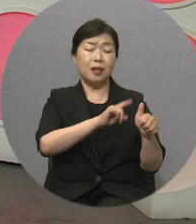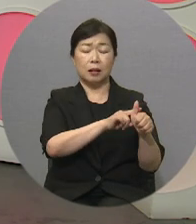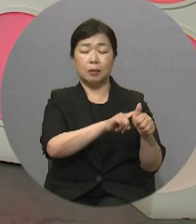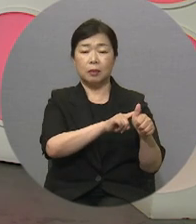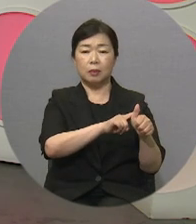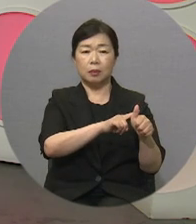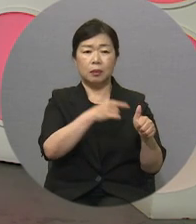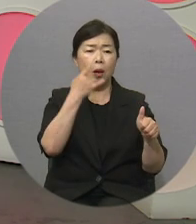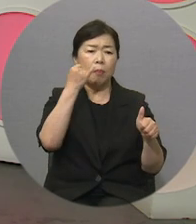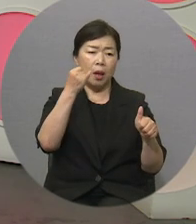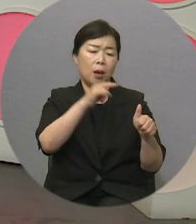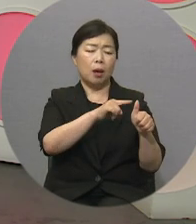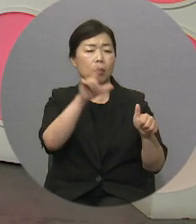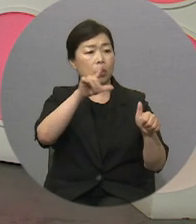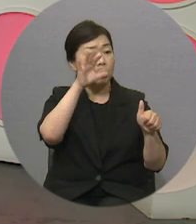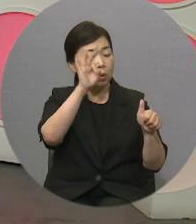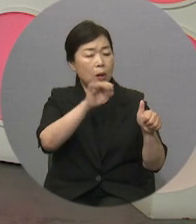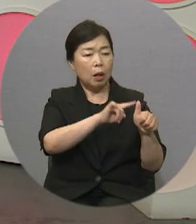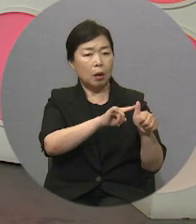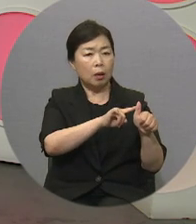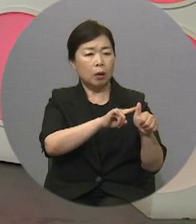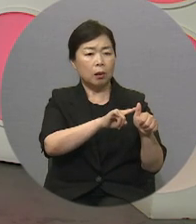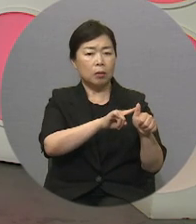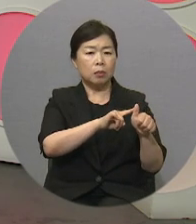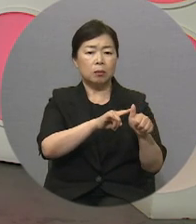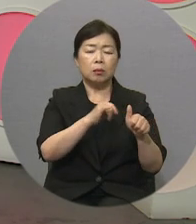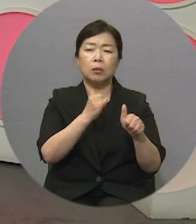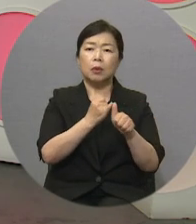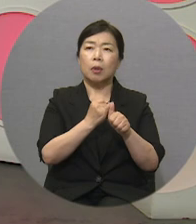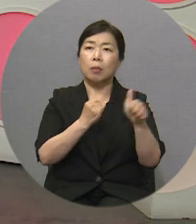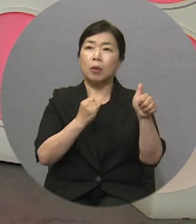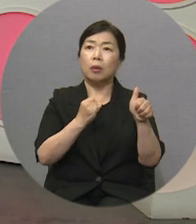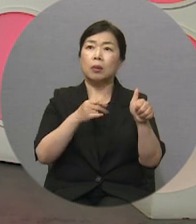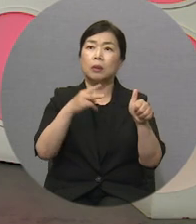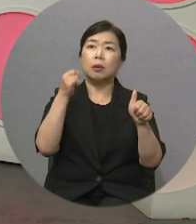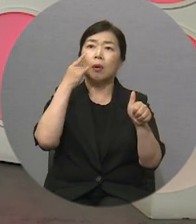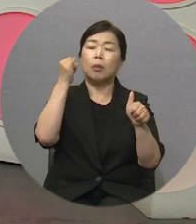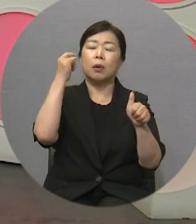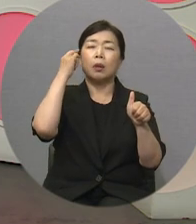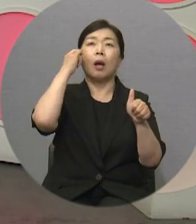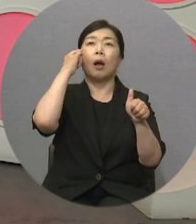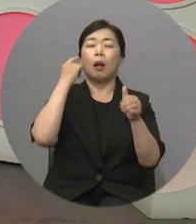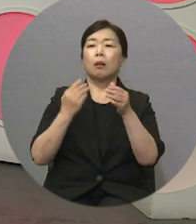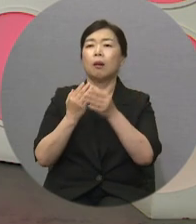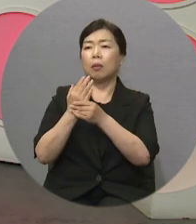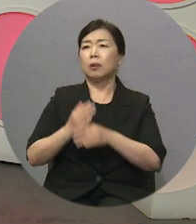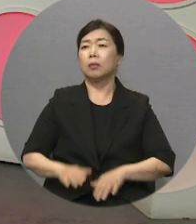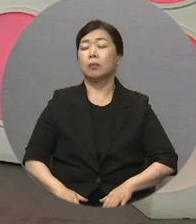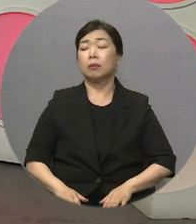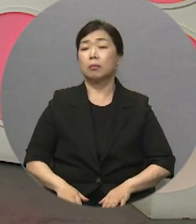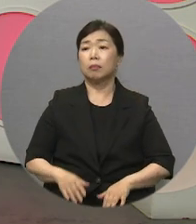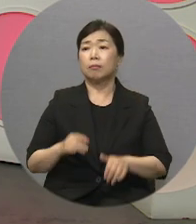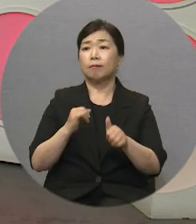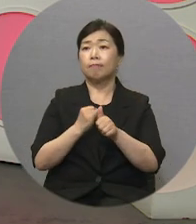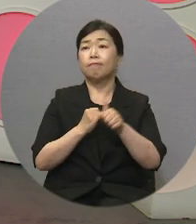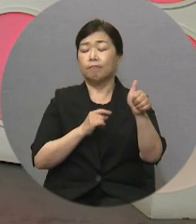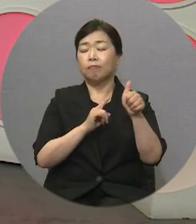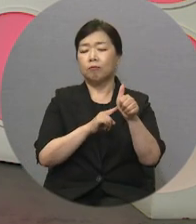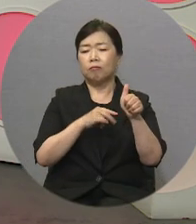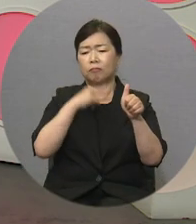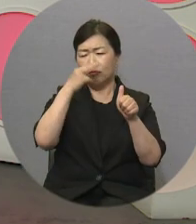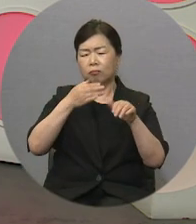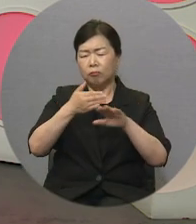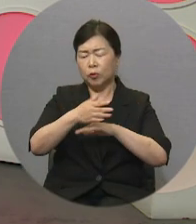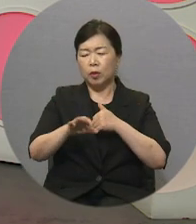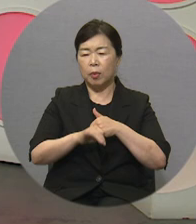바라보는 할머니 모습에 문득 남편과 시어머니가 겹쳤습니다. 남편은 술자리가 늦게 끝나면